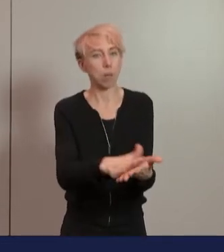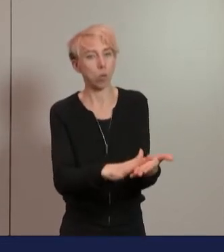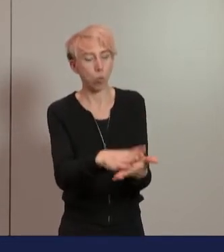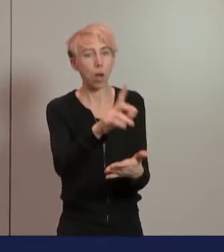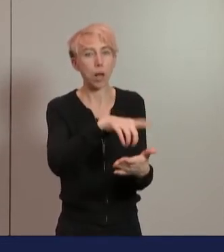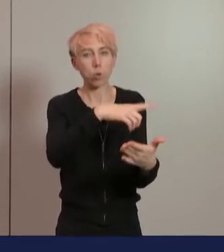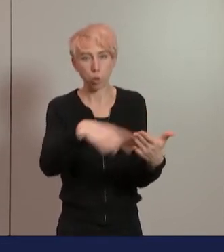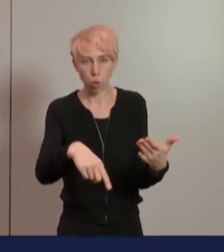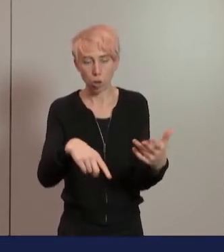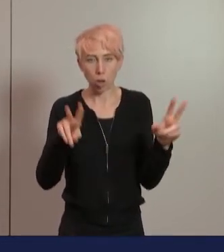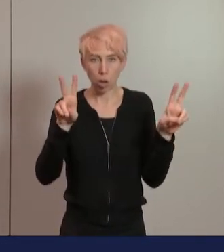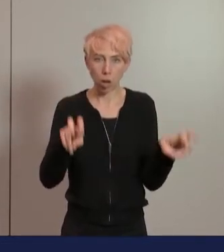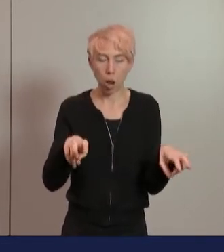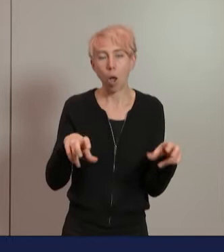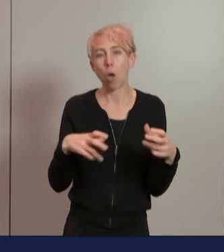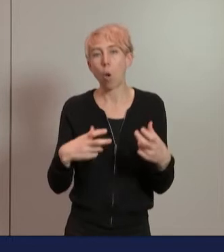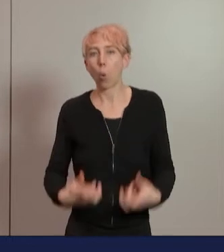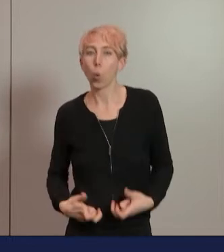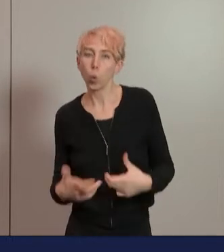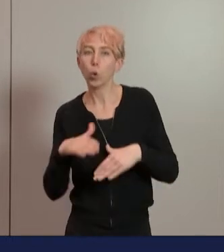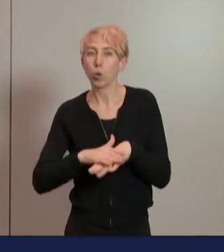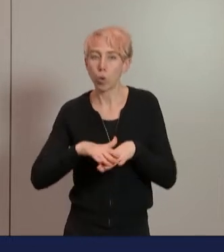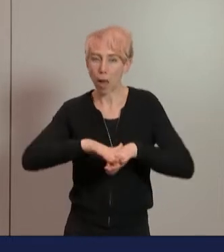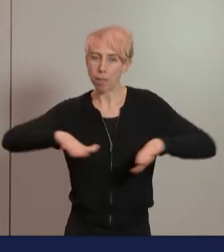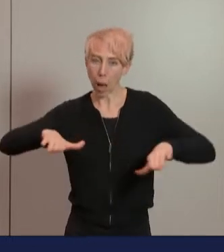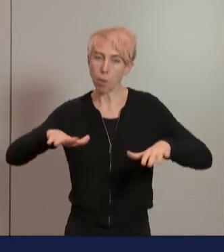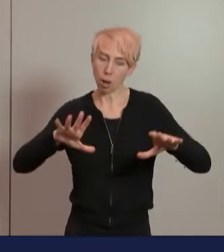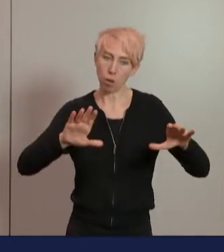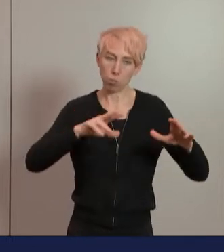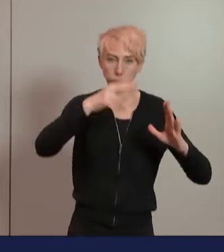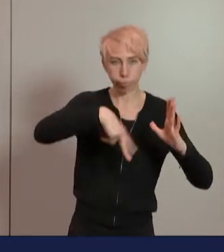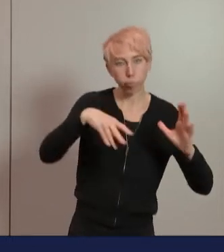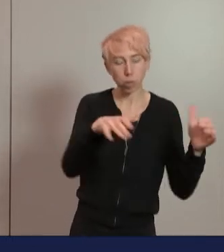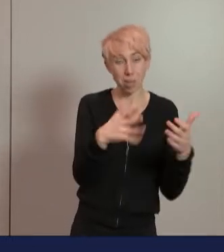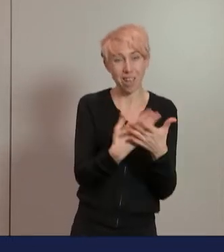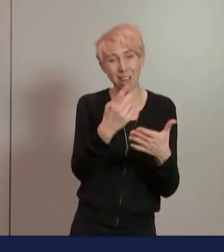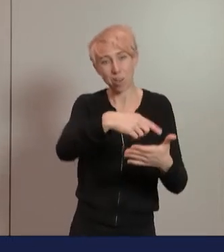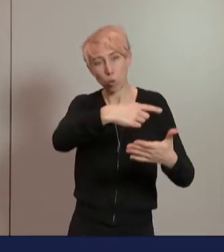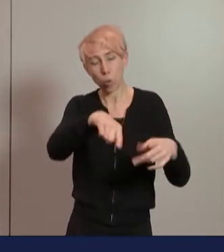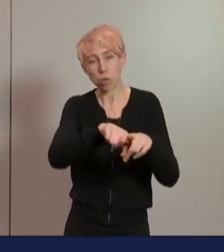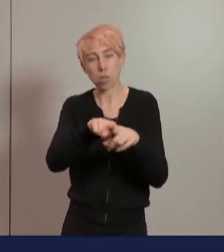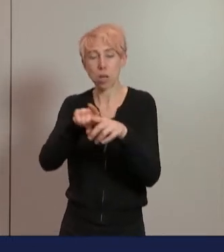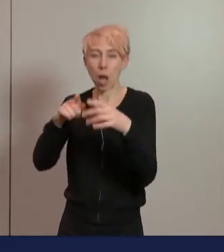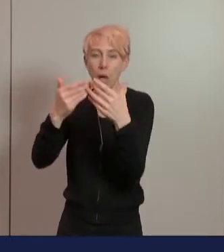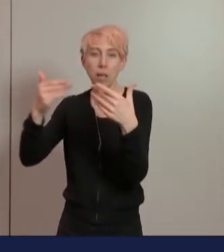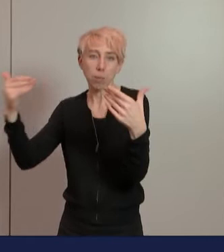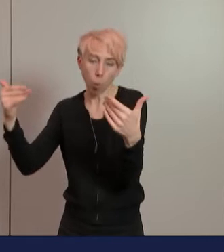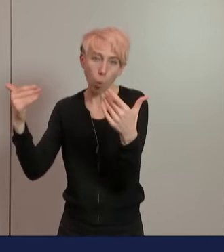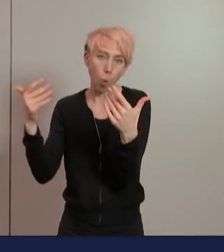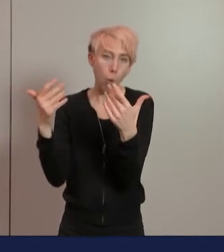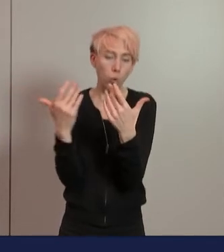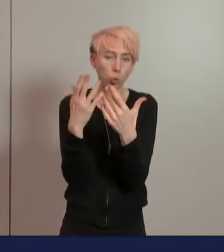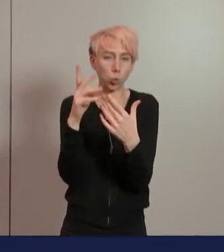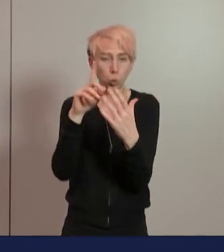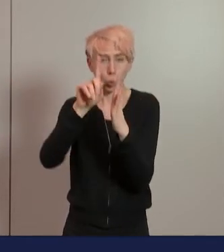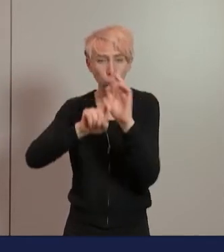annulée, donc de l'ouvrage Les couilles sur la table, mais ça sera reporté cette année. Et Expo Quiz Égalité Filles-Garçons, présenté à la